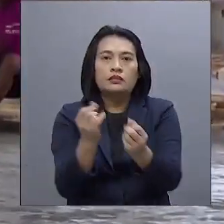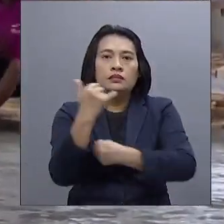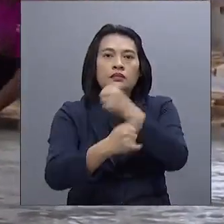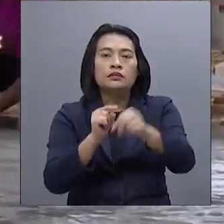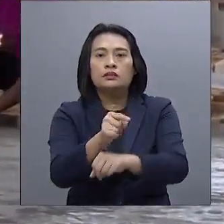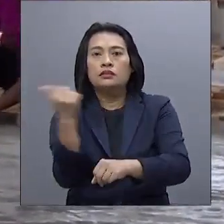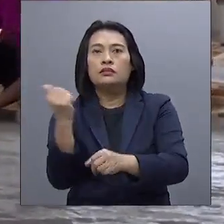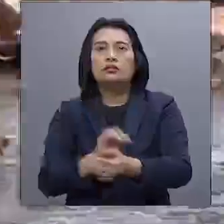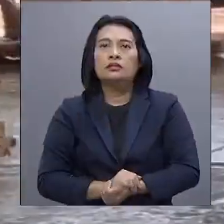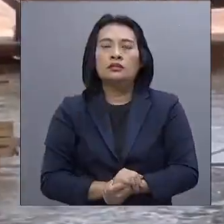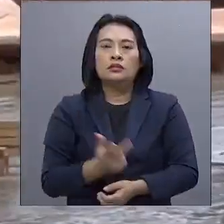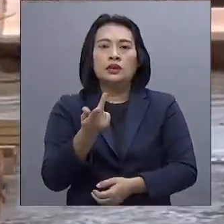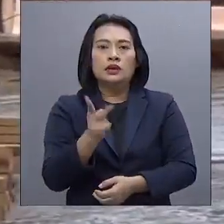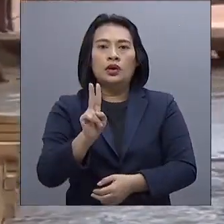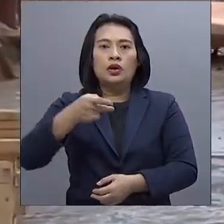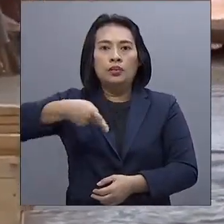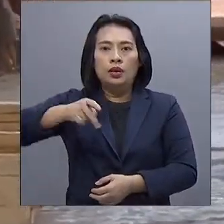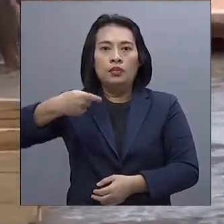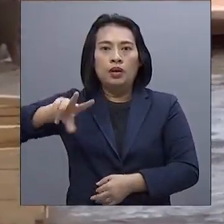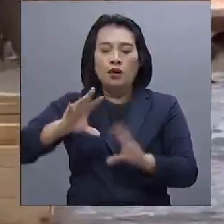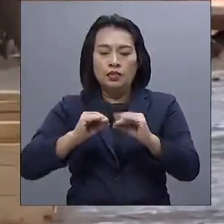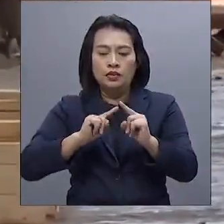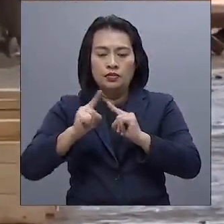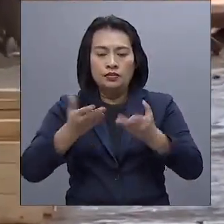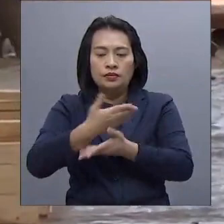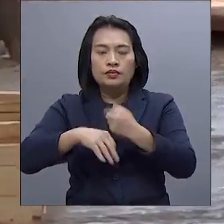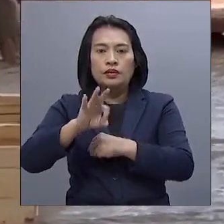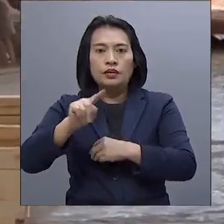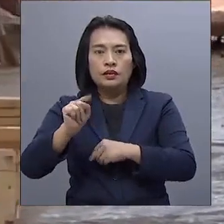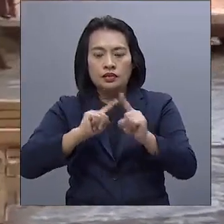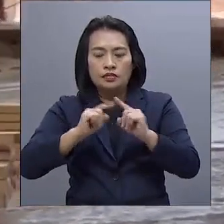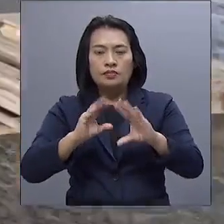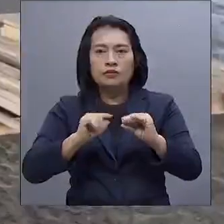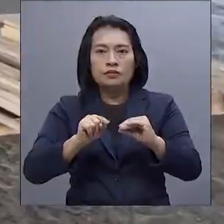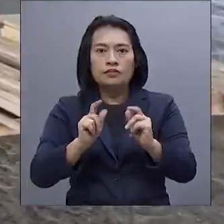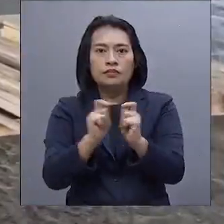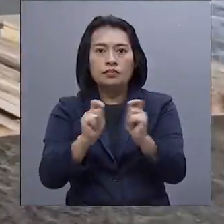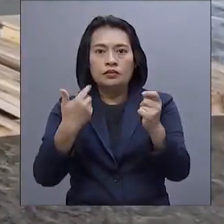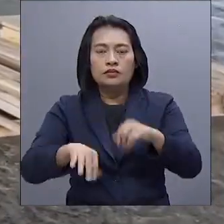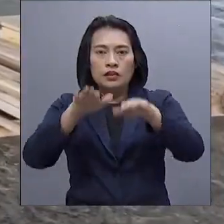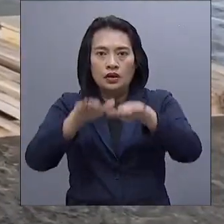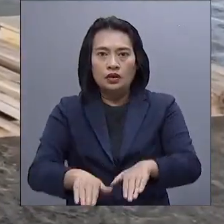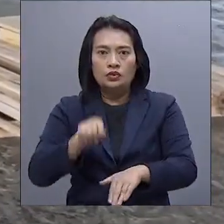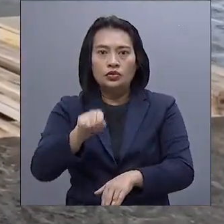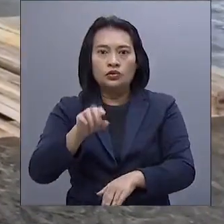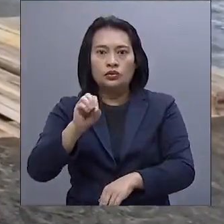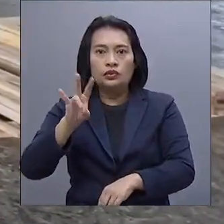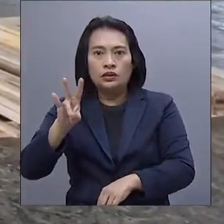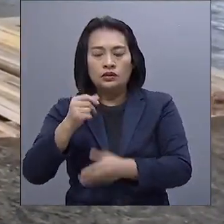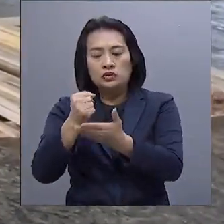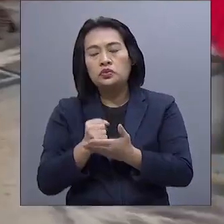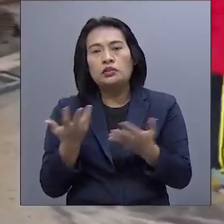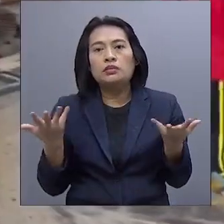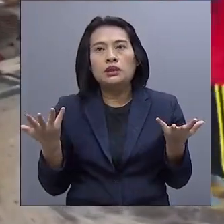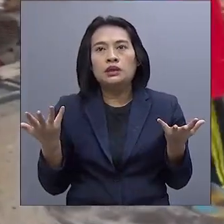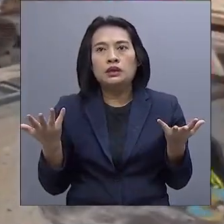กพ.ประชุมกันและมีอนุ FT ที่ประชุมกันเนี่ยเขาก็มองว่าถึงแม้จะลดมา7สตางค์แต่มันก็ไม่ช่วยอะไร